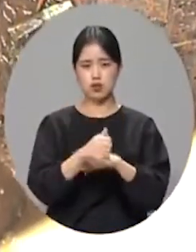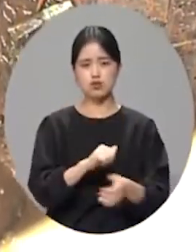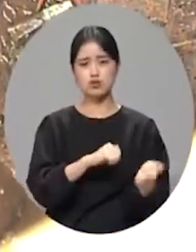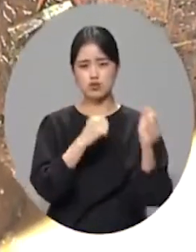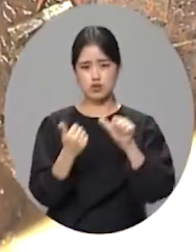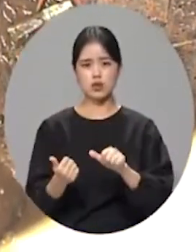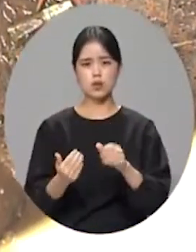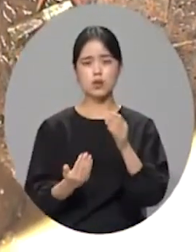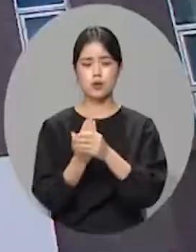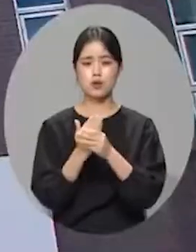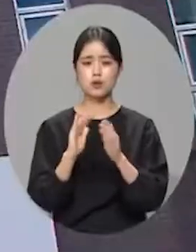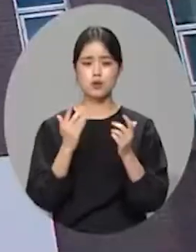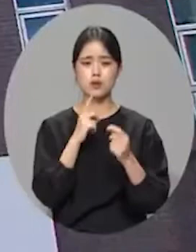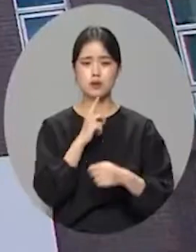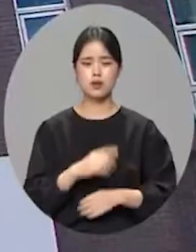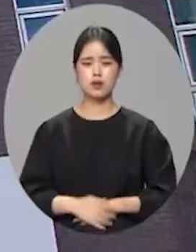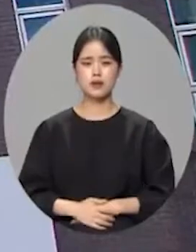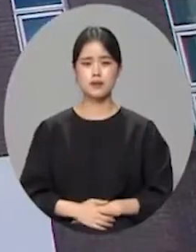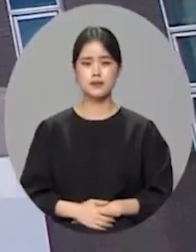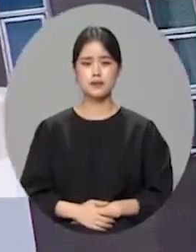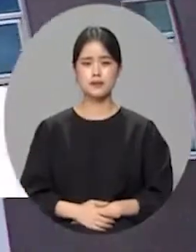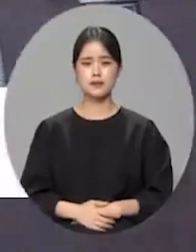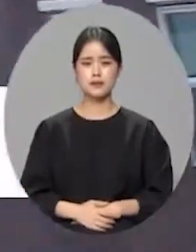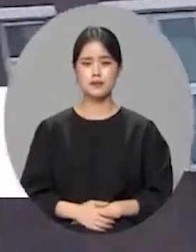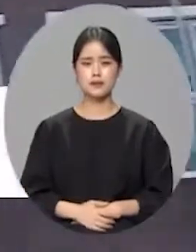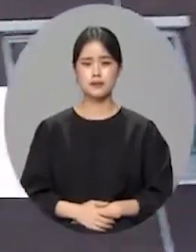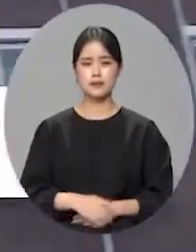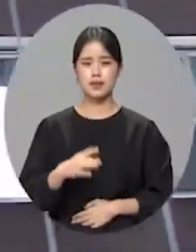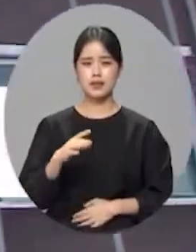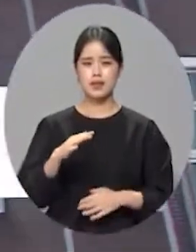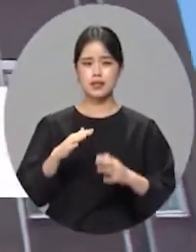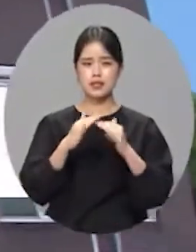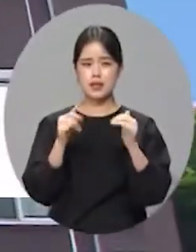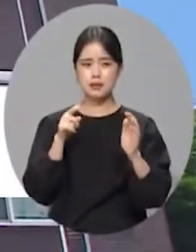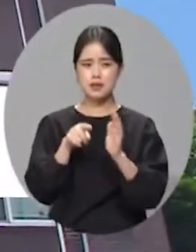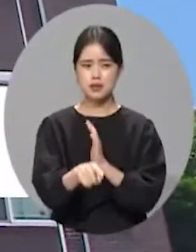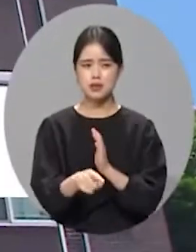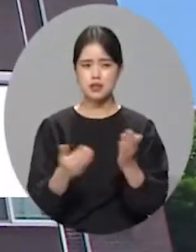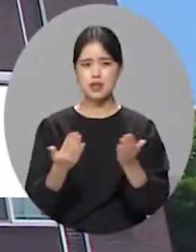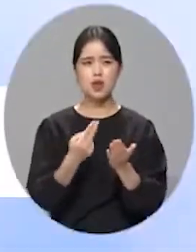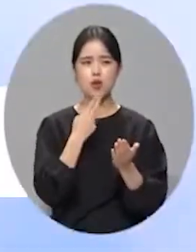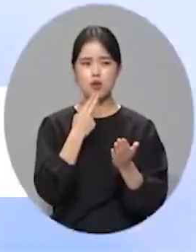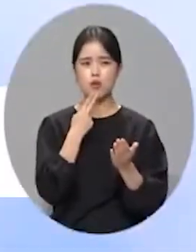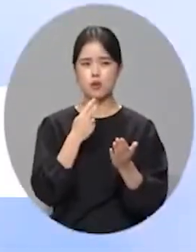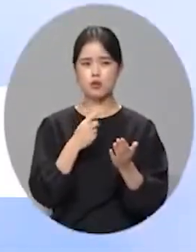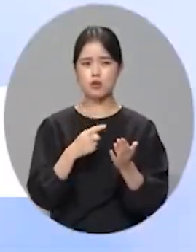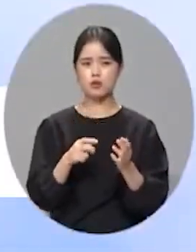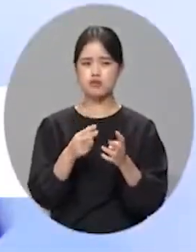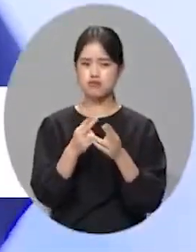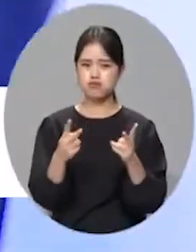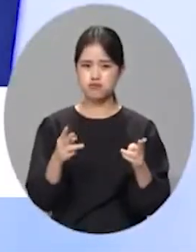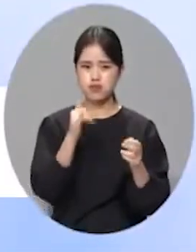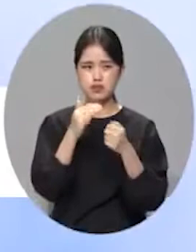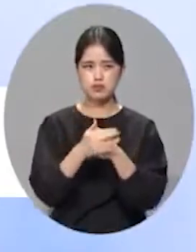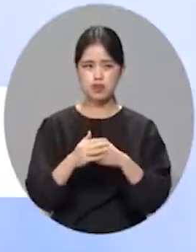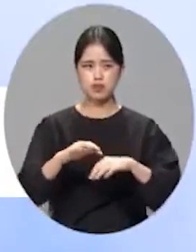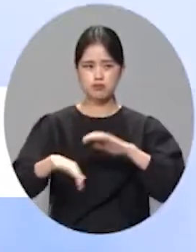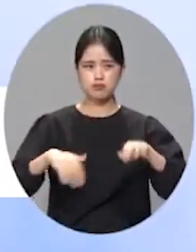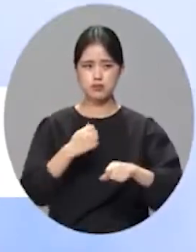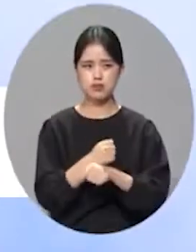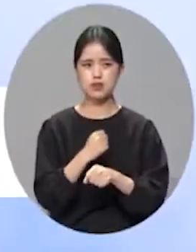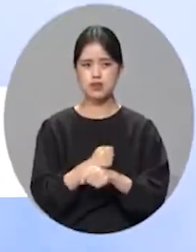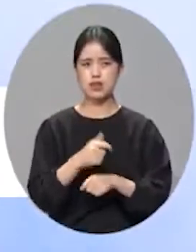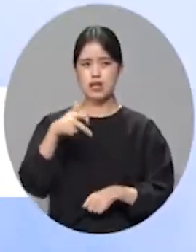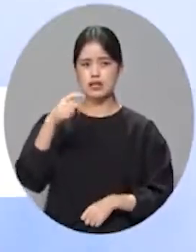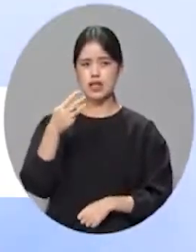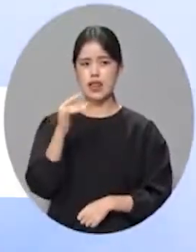사망사고로 이어졌다는 겁니다. 사람이 들어가는 작업 자체가 없었다는 거예요. 일부 금연 있으면은 거기를 이제 땅을 타가지고 그 지점만 클램프로